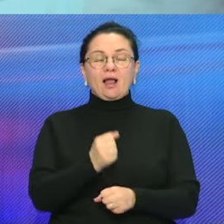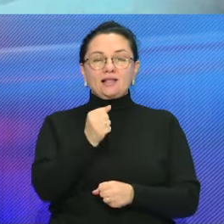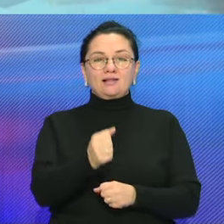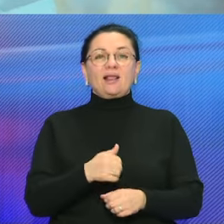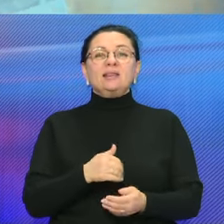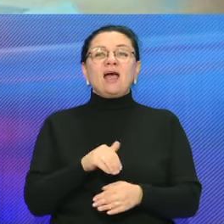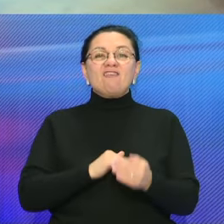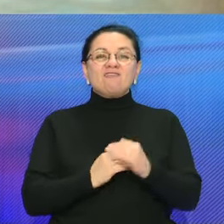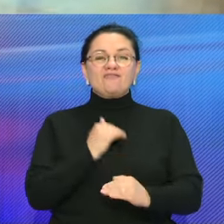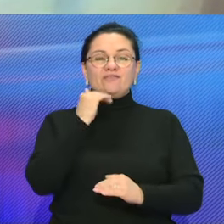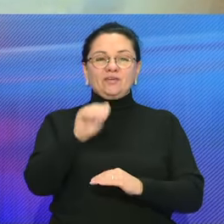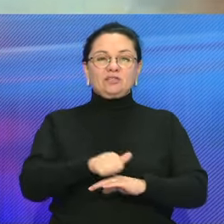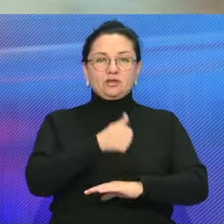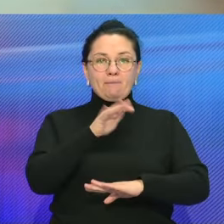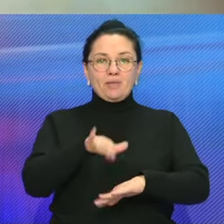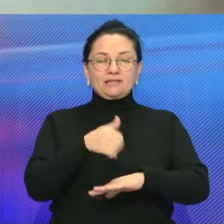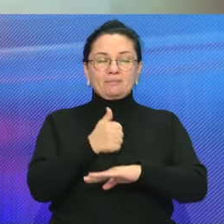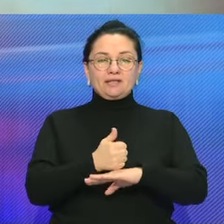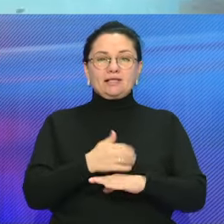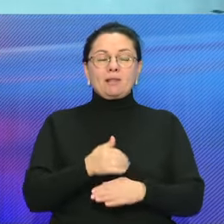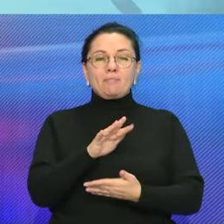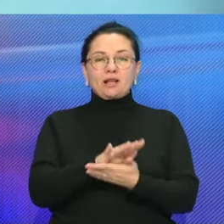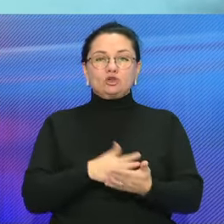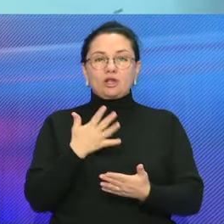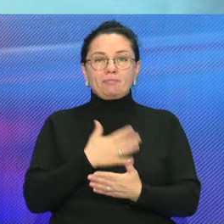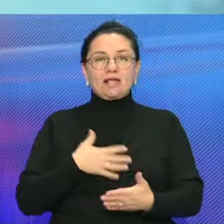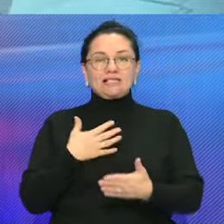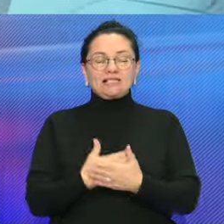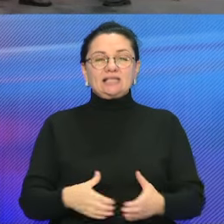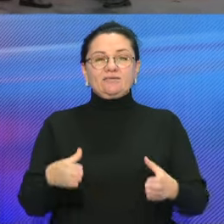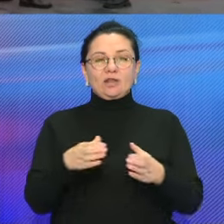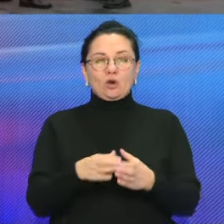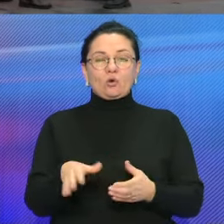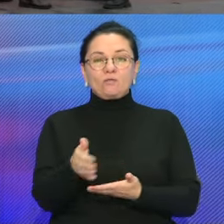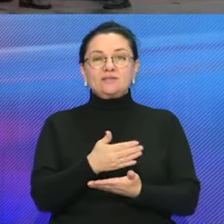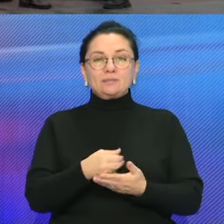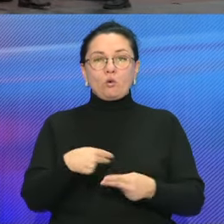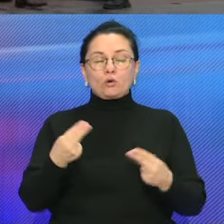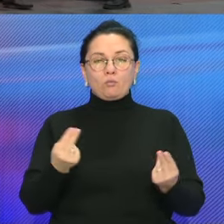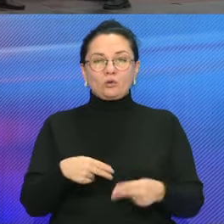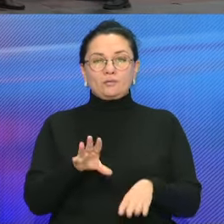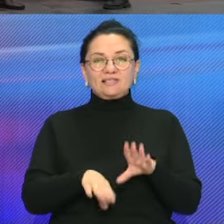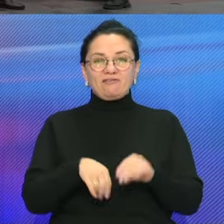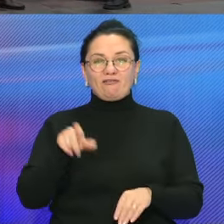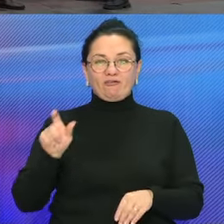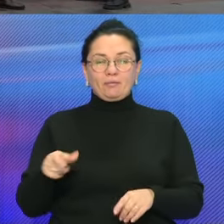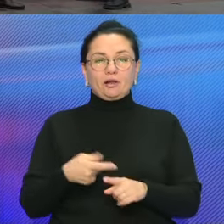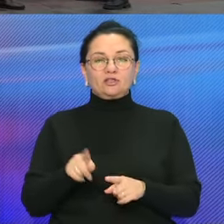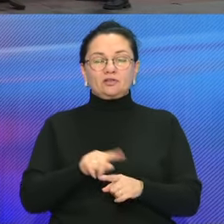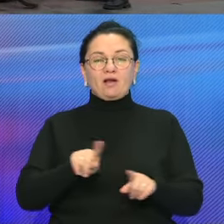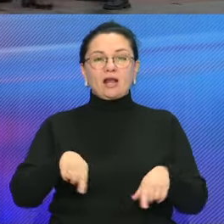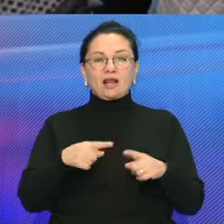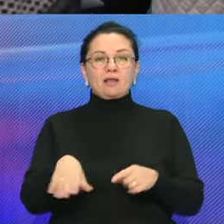вышэйшую дзяржаўную пасаду працягваюць 5 ініцыятыўных груп. Пікеты па зборы подпісаў выбаршчыкаў арганізаваны імі па